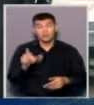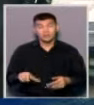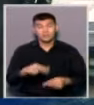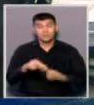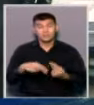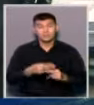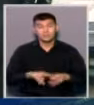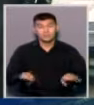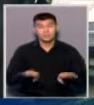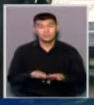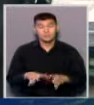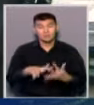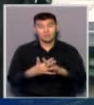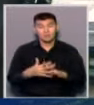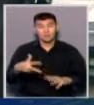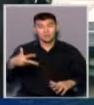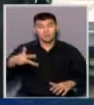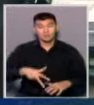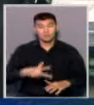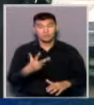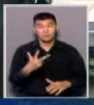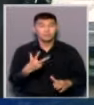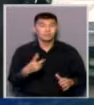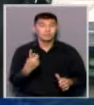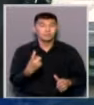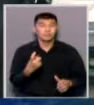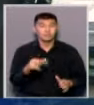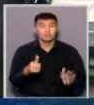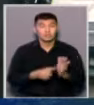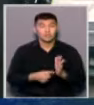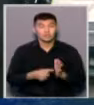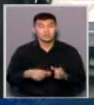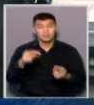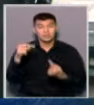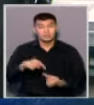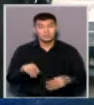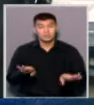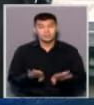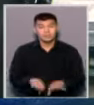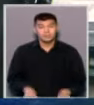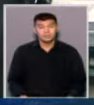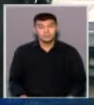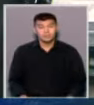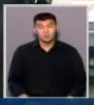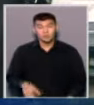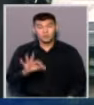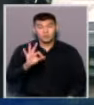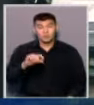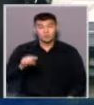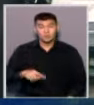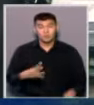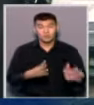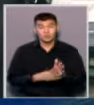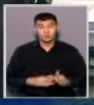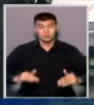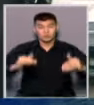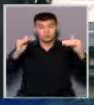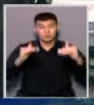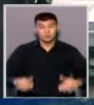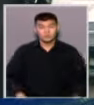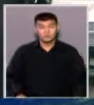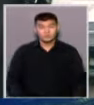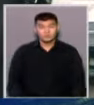және шаруа қожалықтары 3160. Бұл өткен жылғы сәйкес кезеңмен салыстырғанда 0,9% көбейіп отыр.